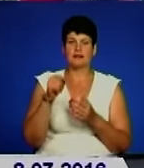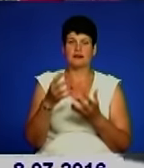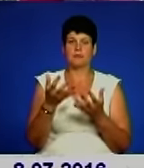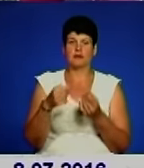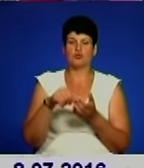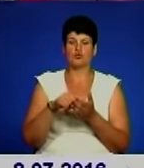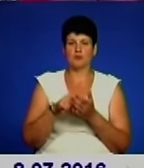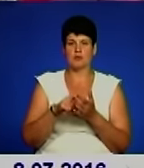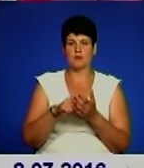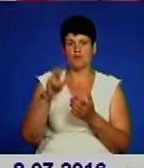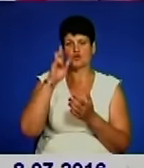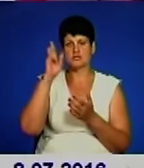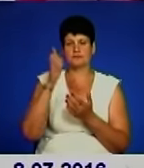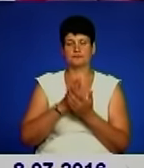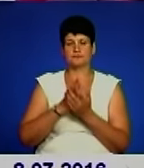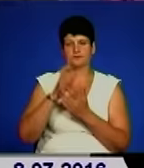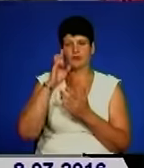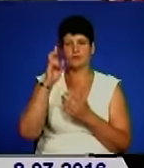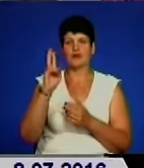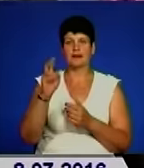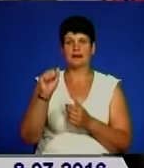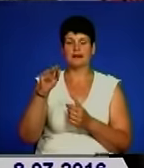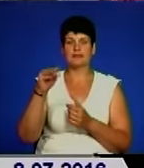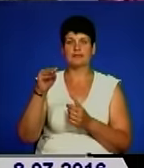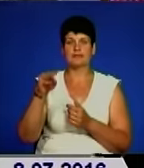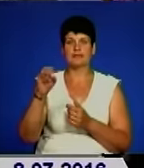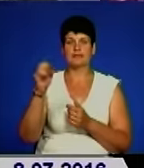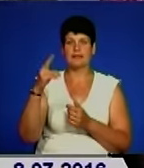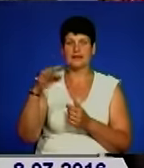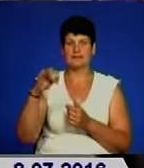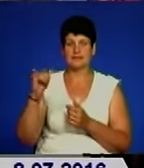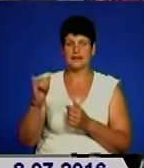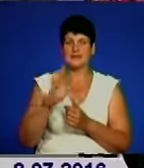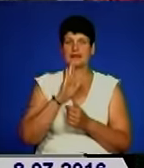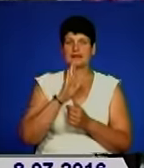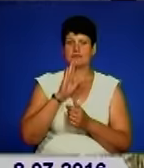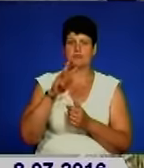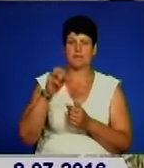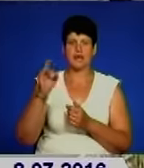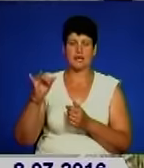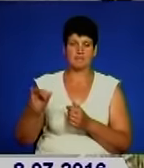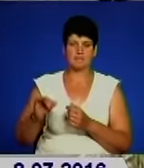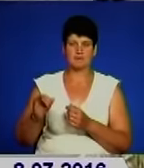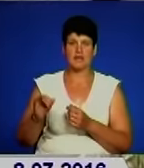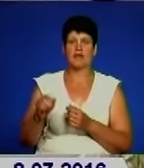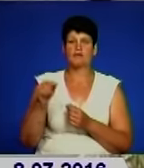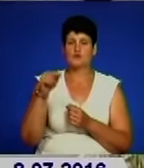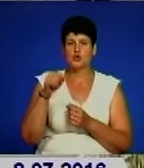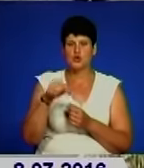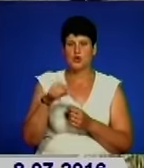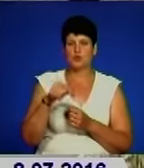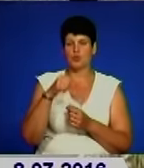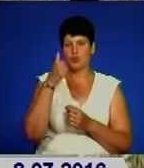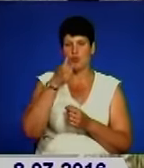в Божественній літургії в Архикатедральному соборі непорочного зачаття Діви Марії. Цьогорічна піша проща